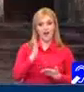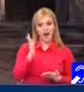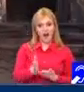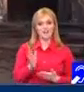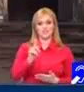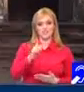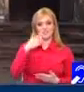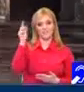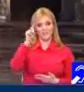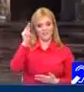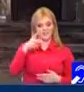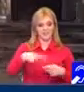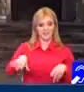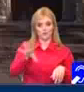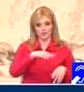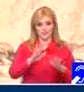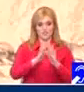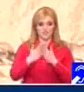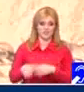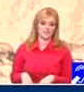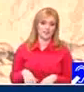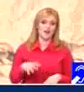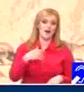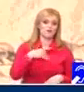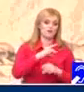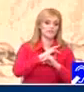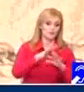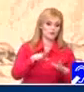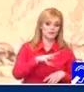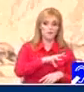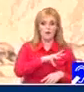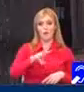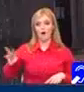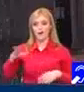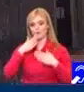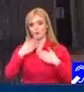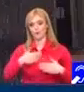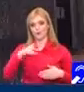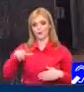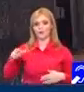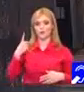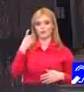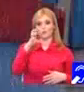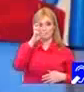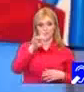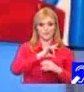cărți. Ziua Mondială a Cititului cu Voce Tare a fost marcată de milioane de iubitori ai lecturii din peste 100 de țări.